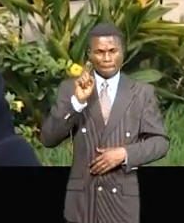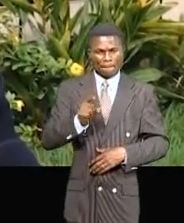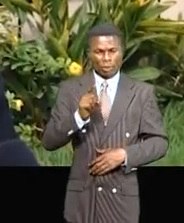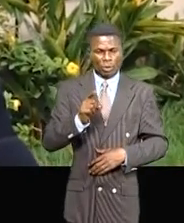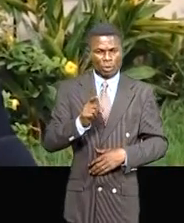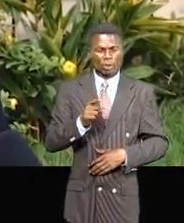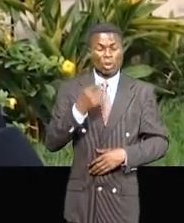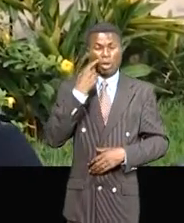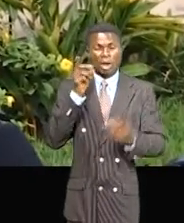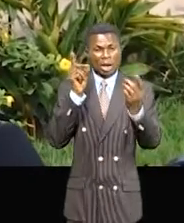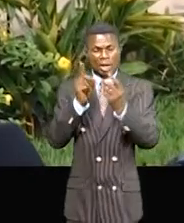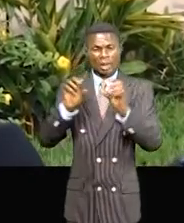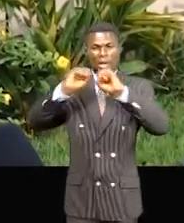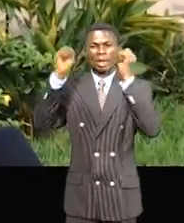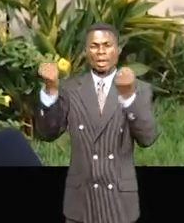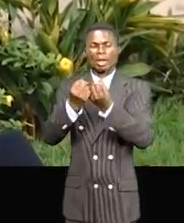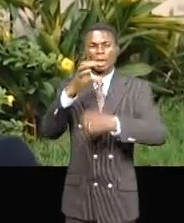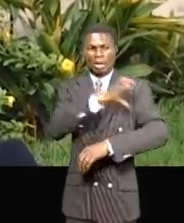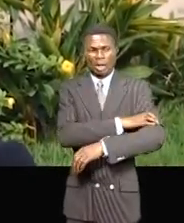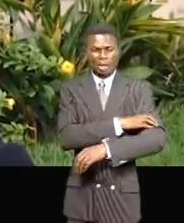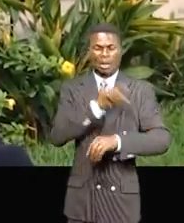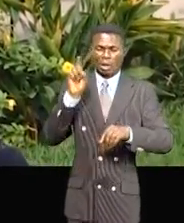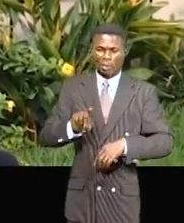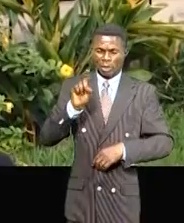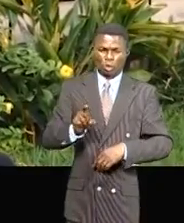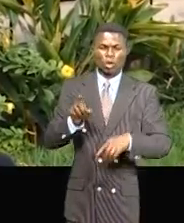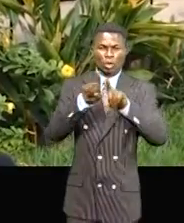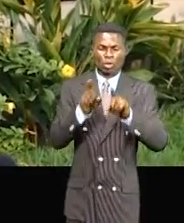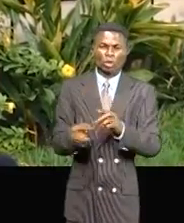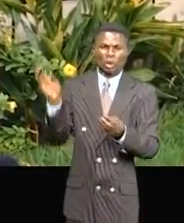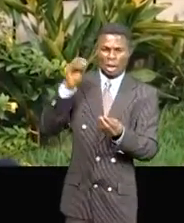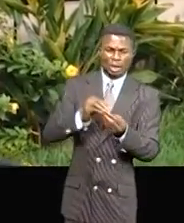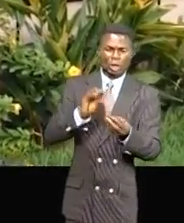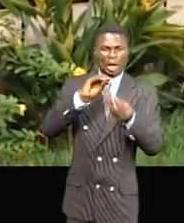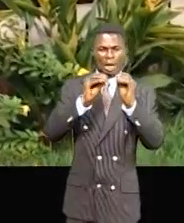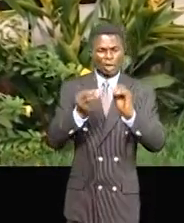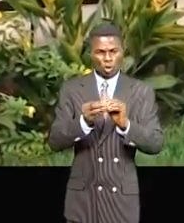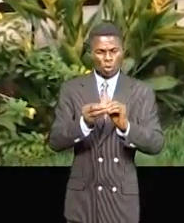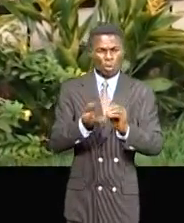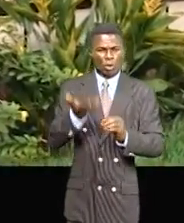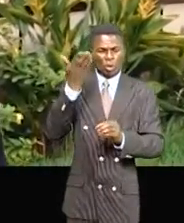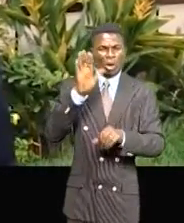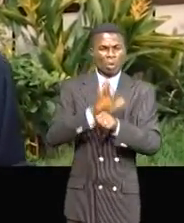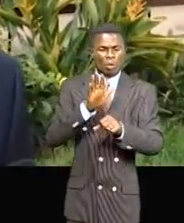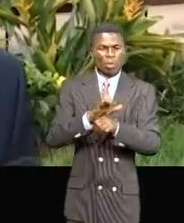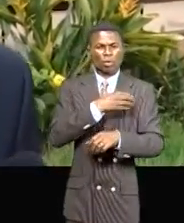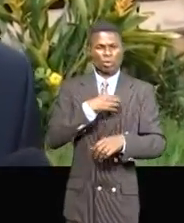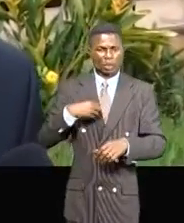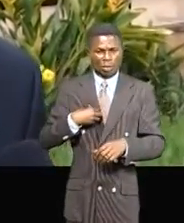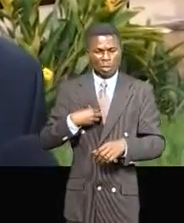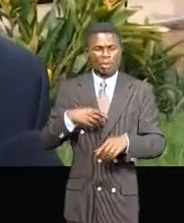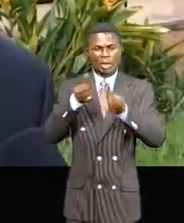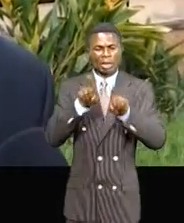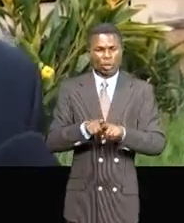la société civile. Nous voulons aussi que nous puissions avoir un certain taux en termes de participation féminine et de la